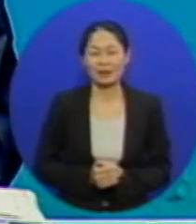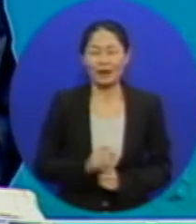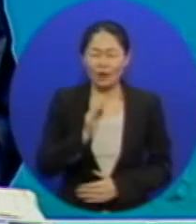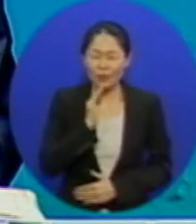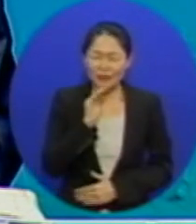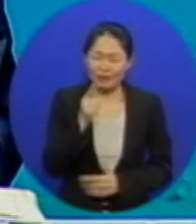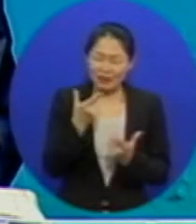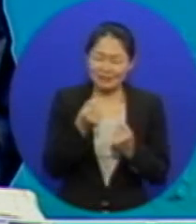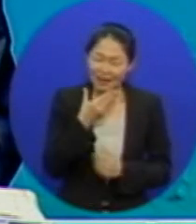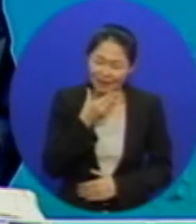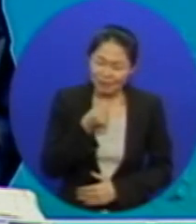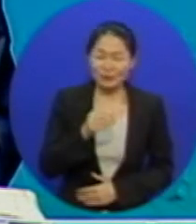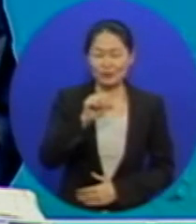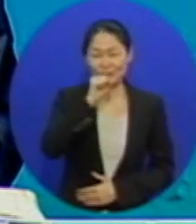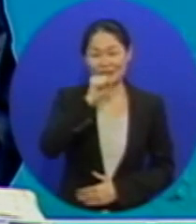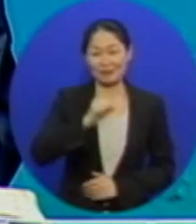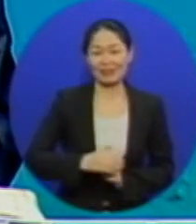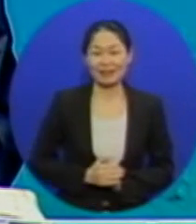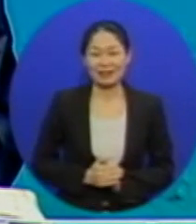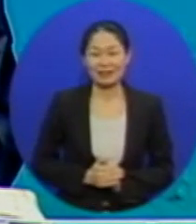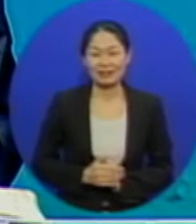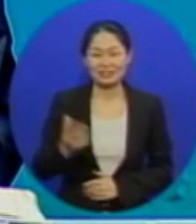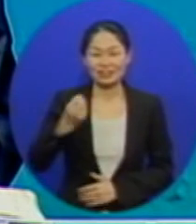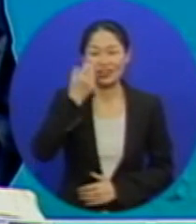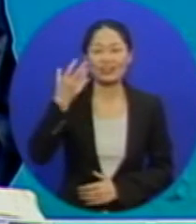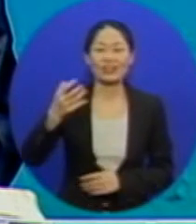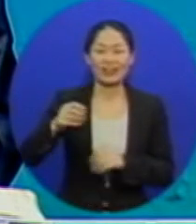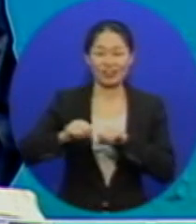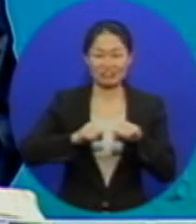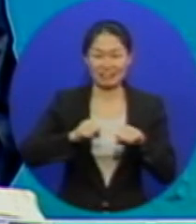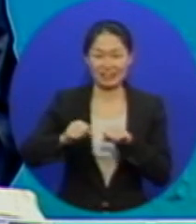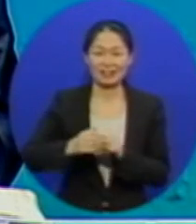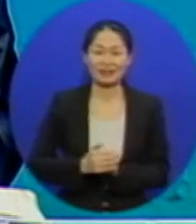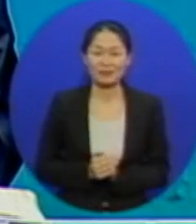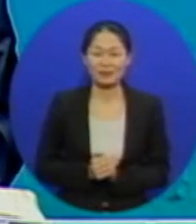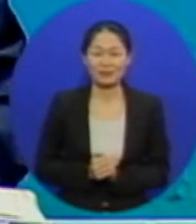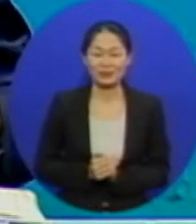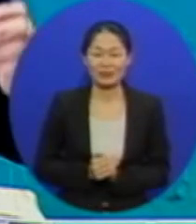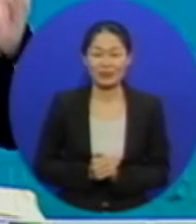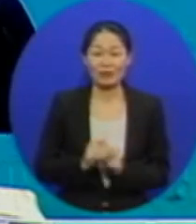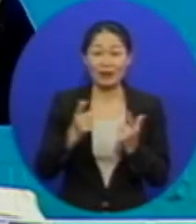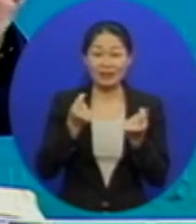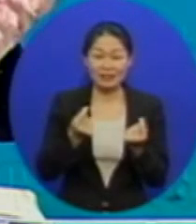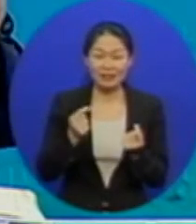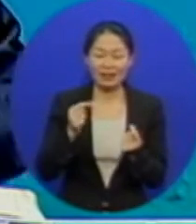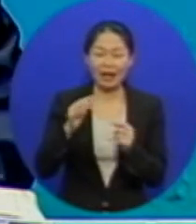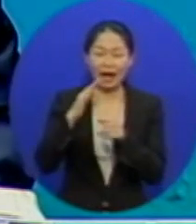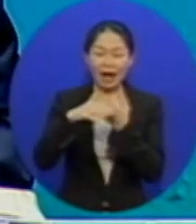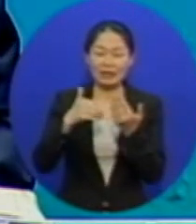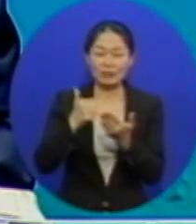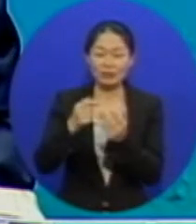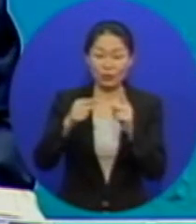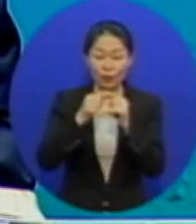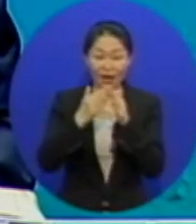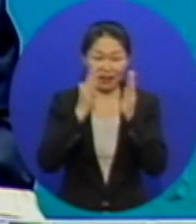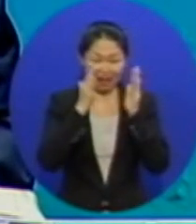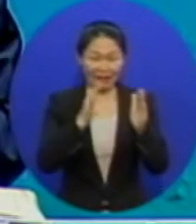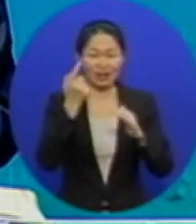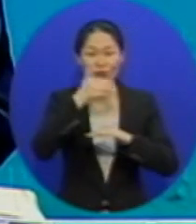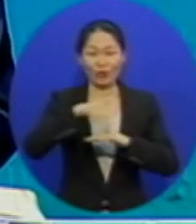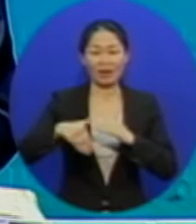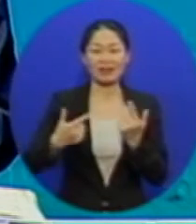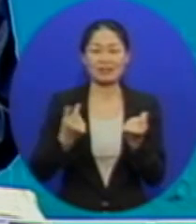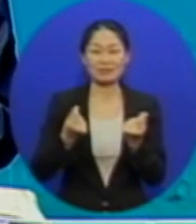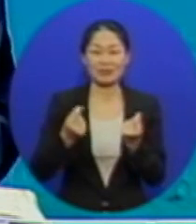행복하고 좋았어요 성령의 역사 줘 이것이 하나님이 교회를 향한 계획 에 써